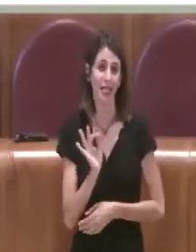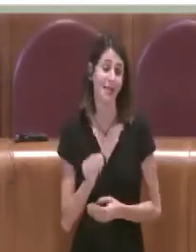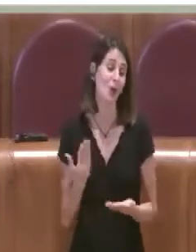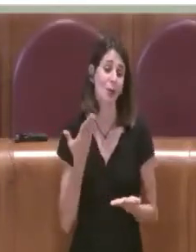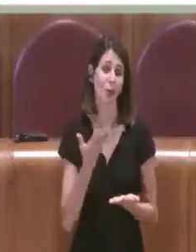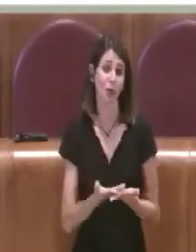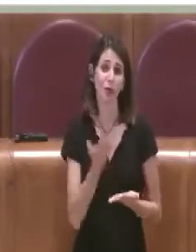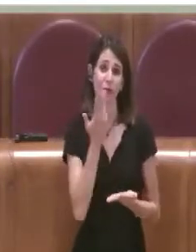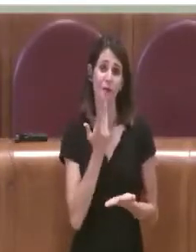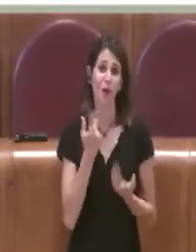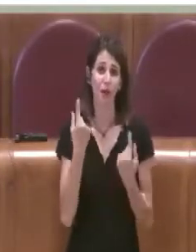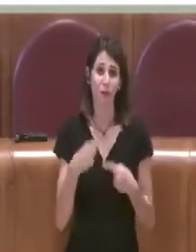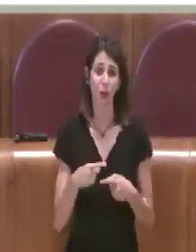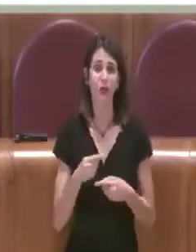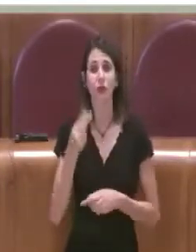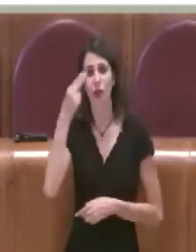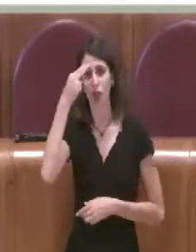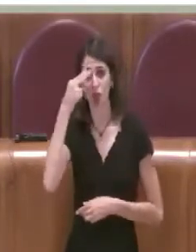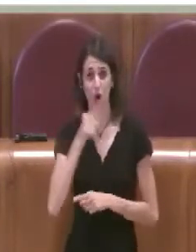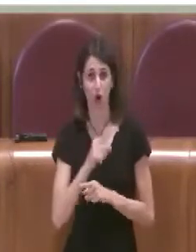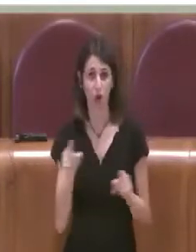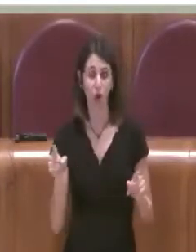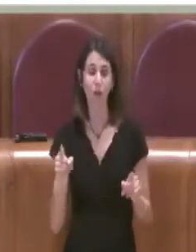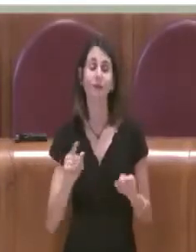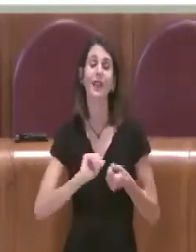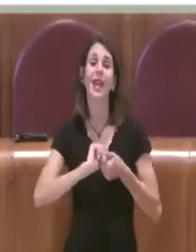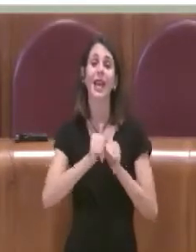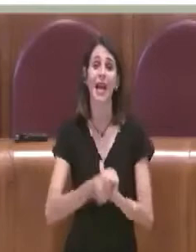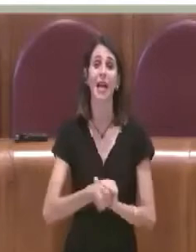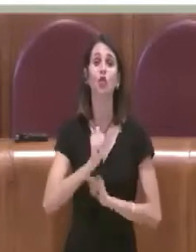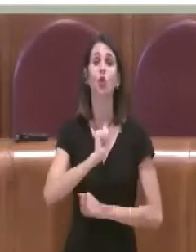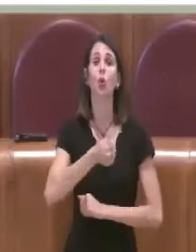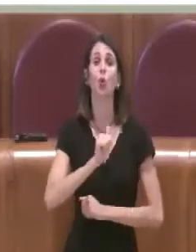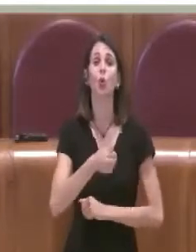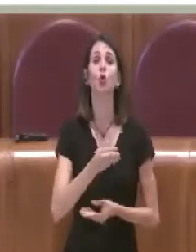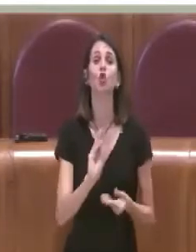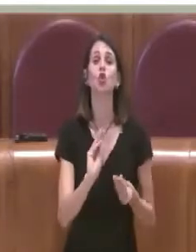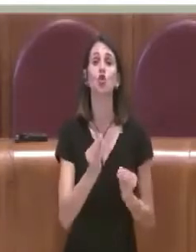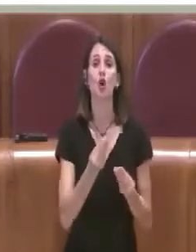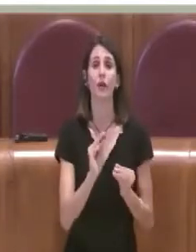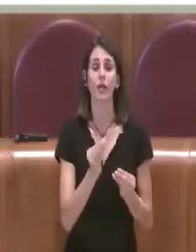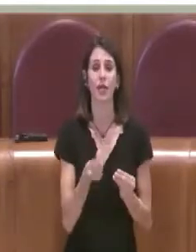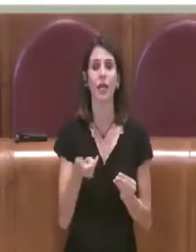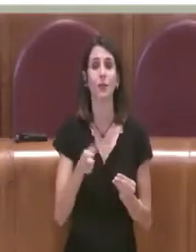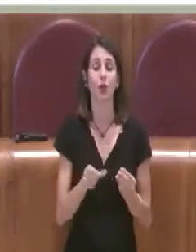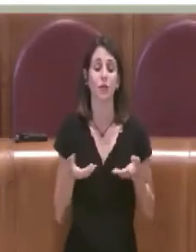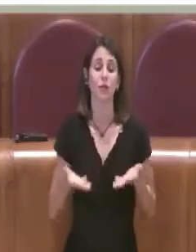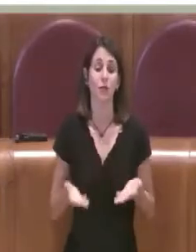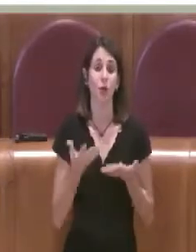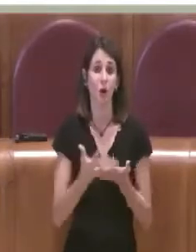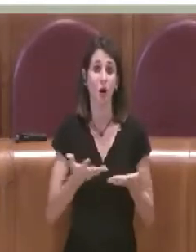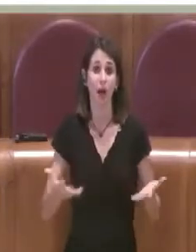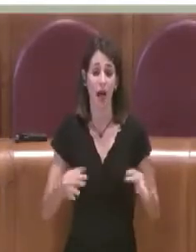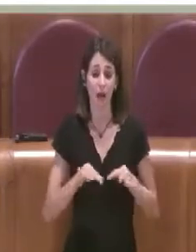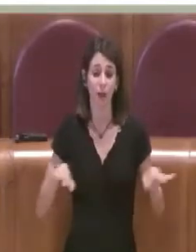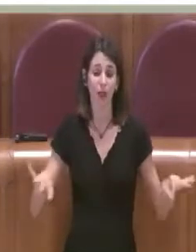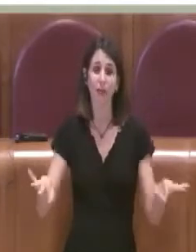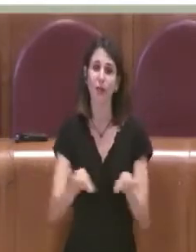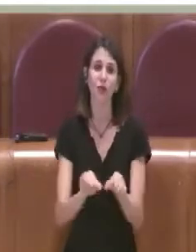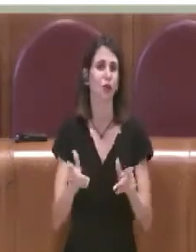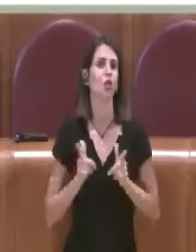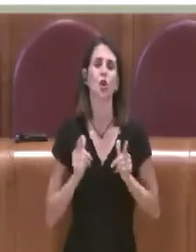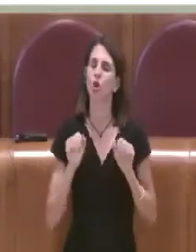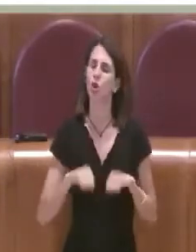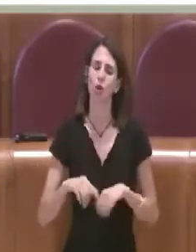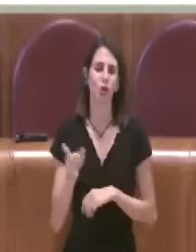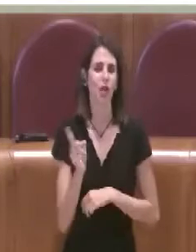chiede. Ricordo, calcio a 11 giovanile, in quanto al momento le dimensioni dell'impianto non consentono di realizzare un campo da